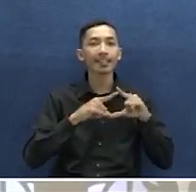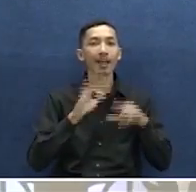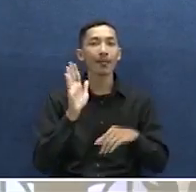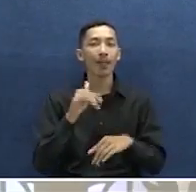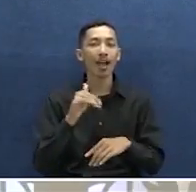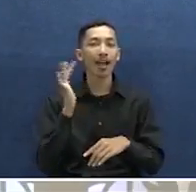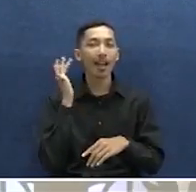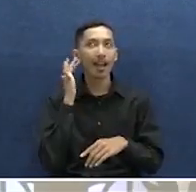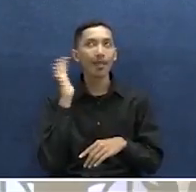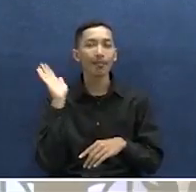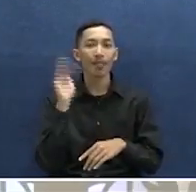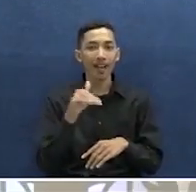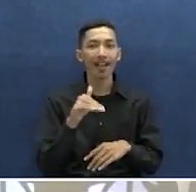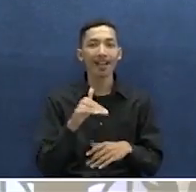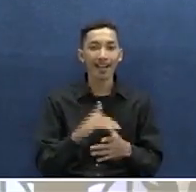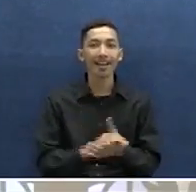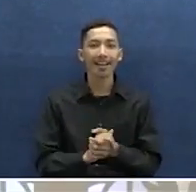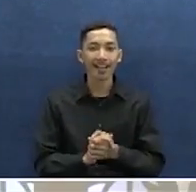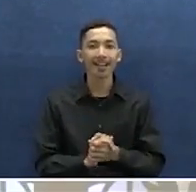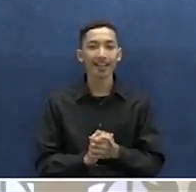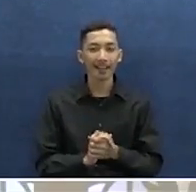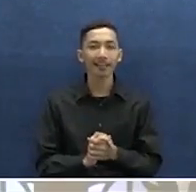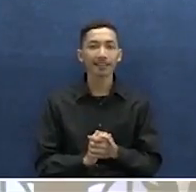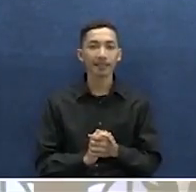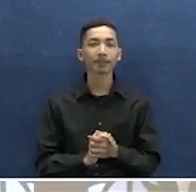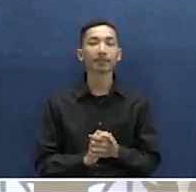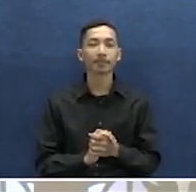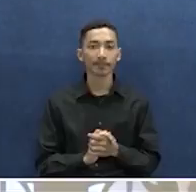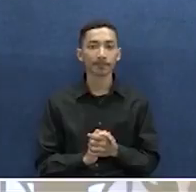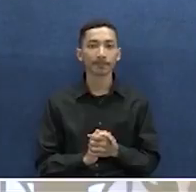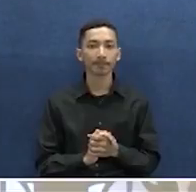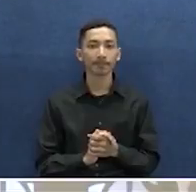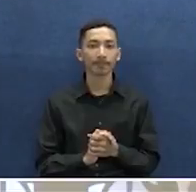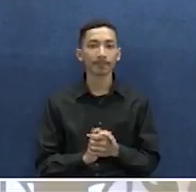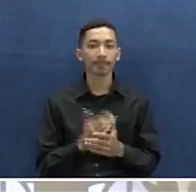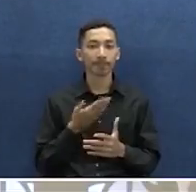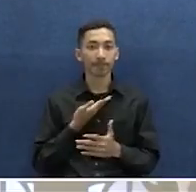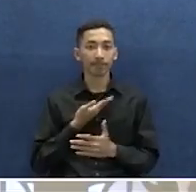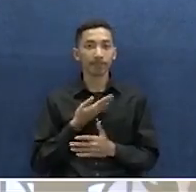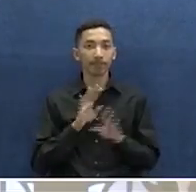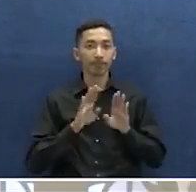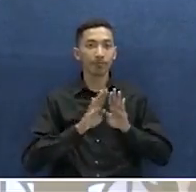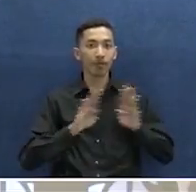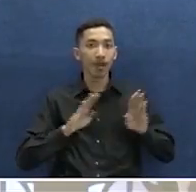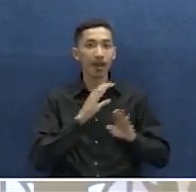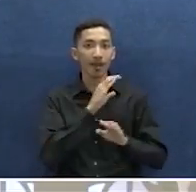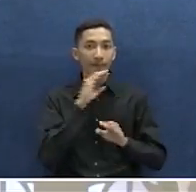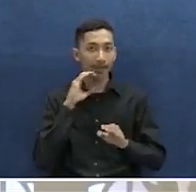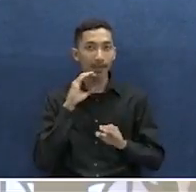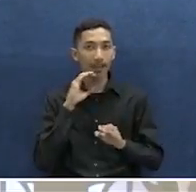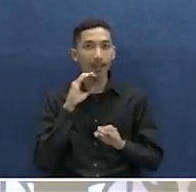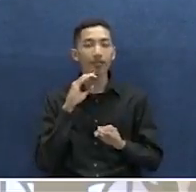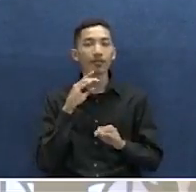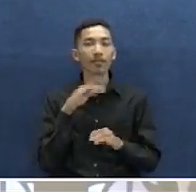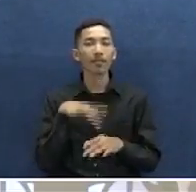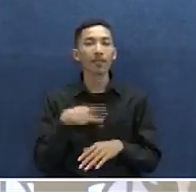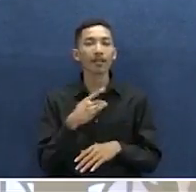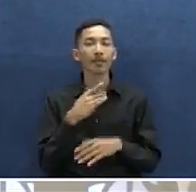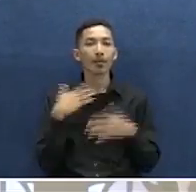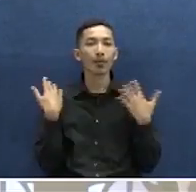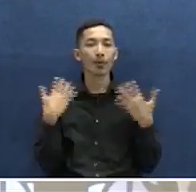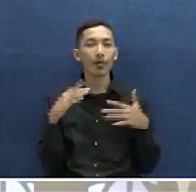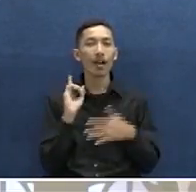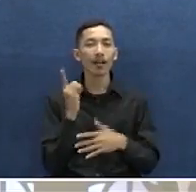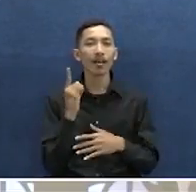satu hal yang menarik saat aku mulai terjun ke dunia bisnis kopi khususnya mungkin dunia coffeshop aku agak sedikit Mei pernah